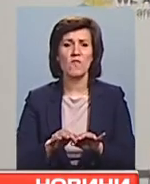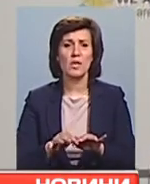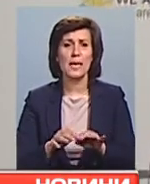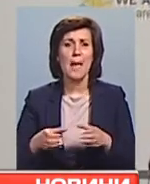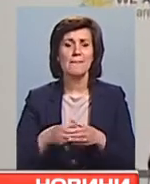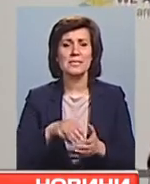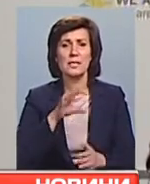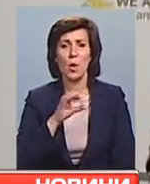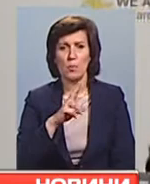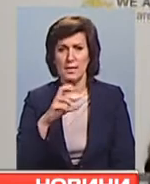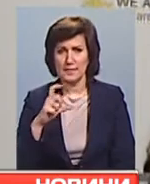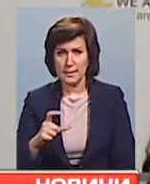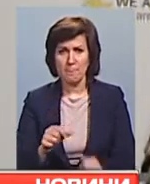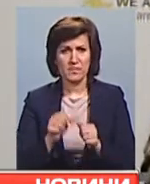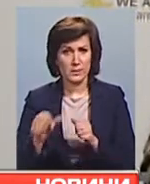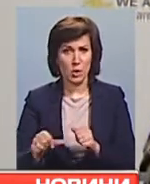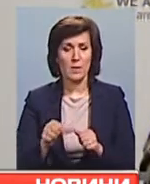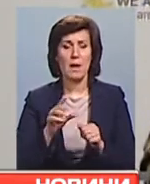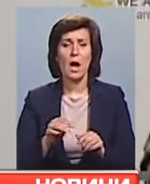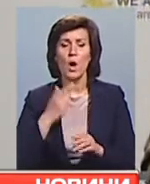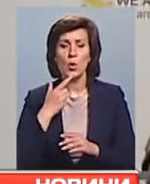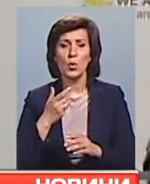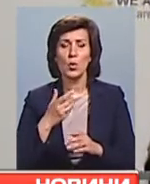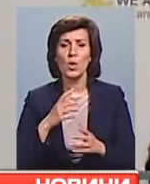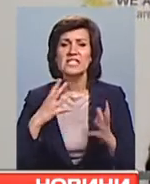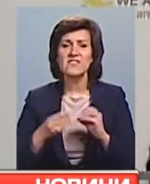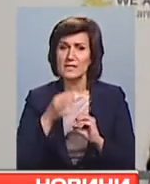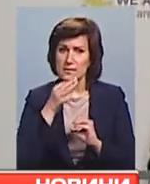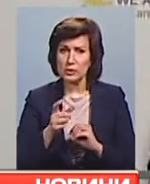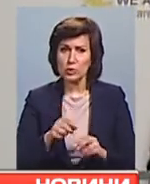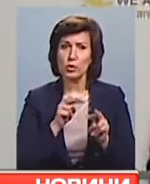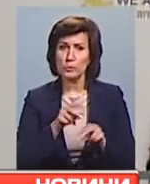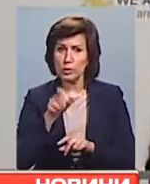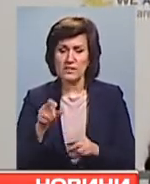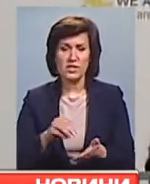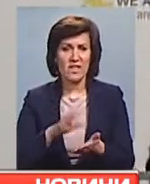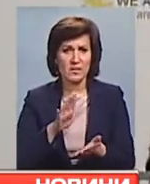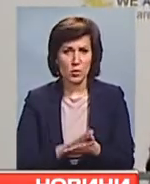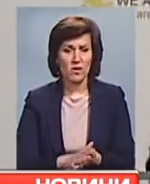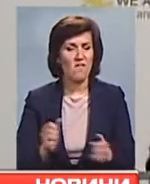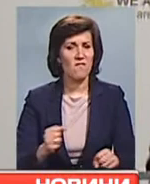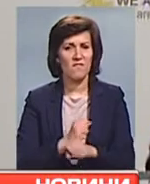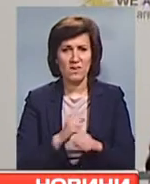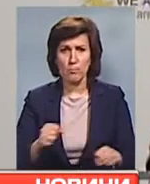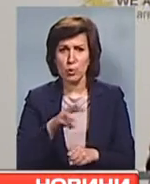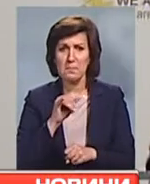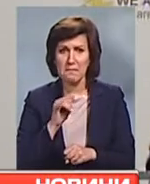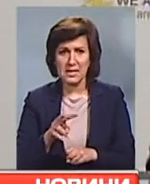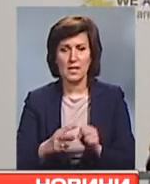ОБСЄ. Зокрема, у звіті місії сказано, що спостерігачі зафіксували вибух мін